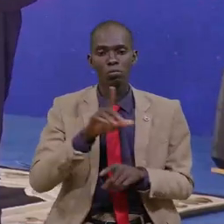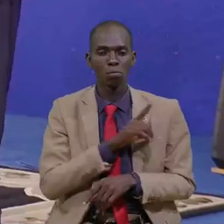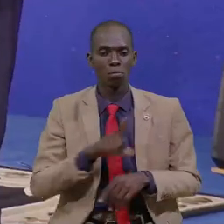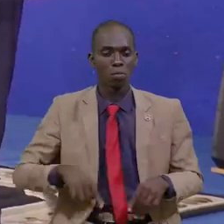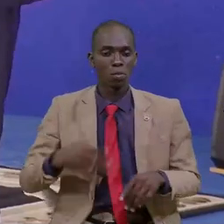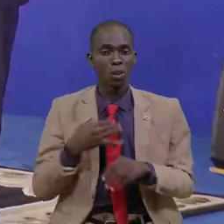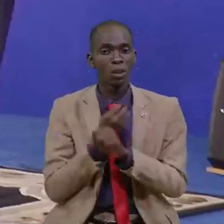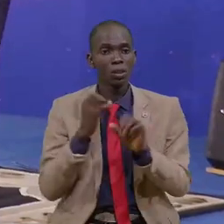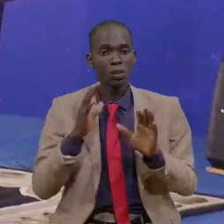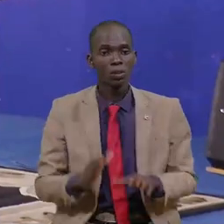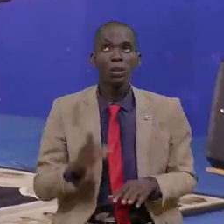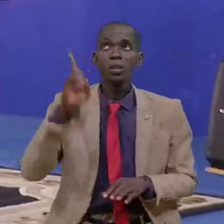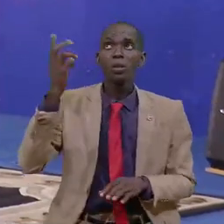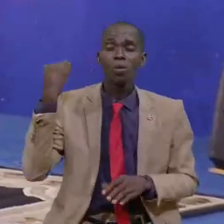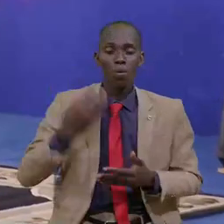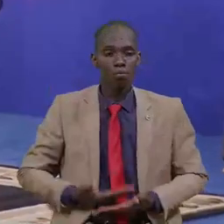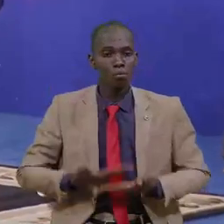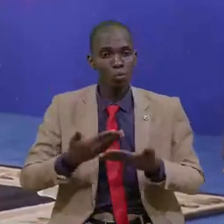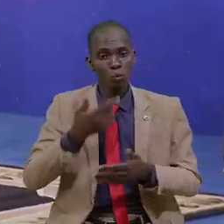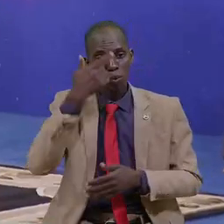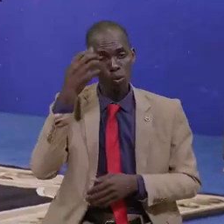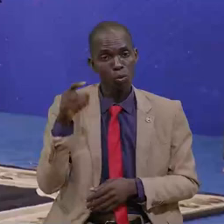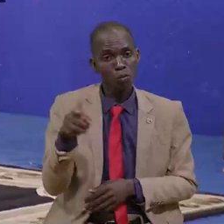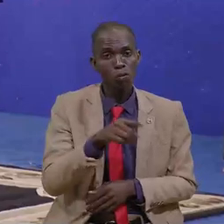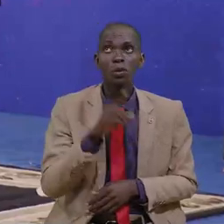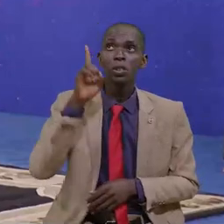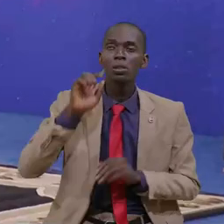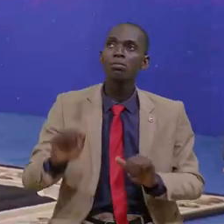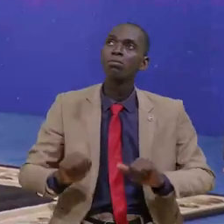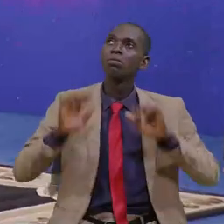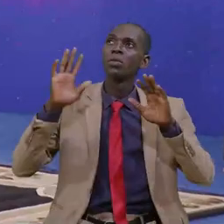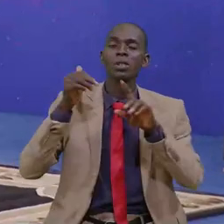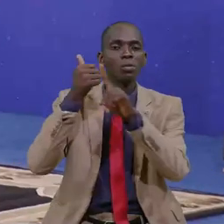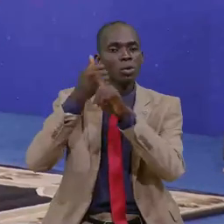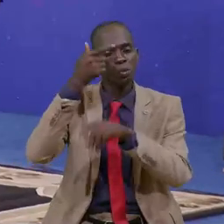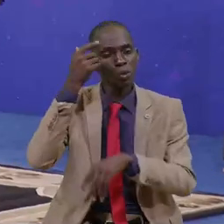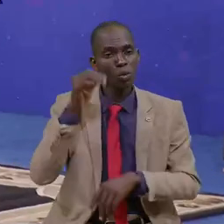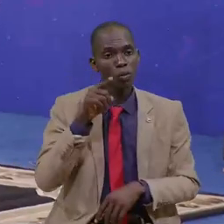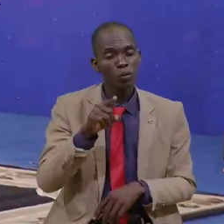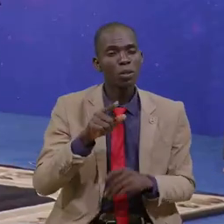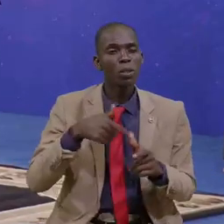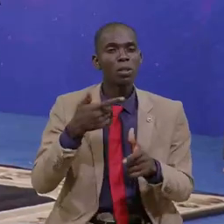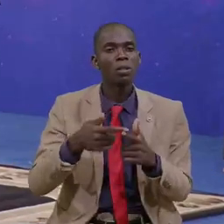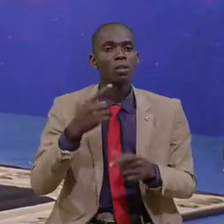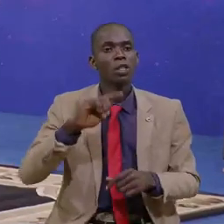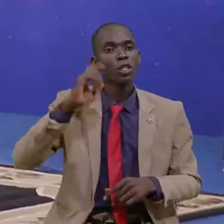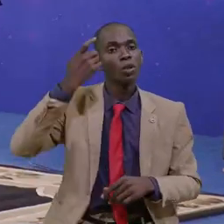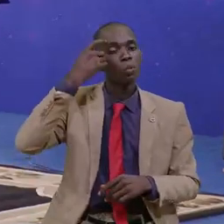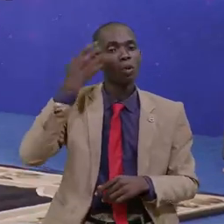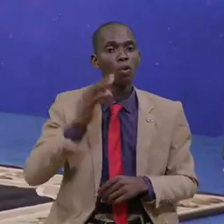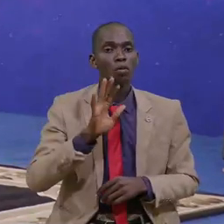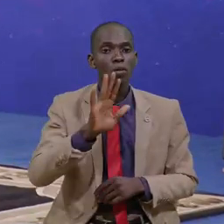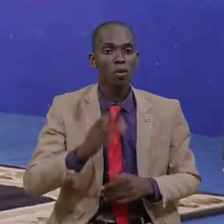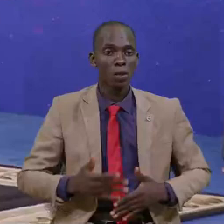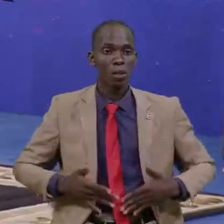Sauveur et Seigneur, il est né à cause de vous, il s'est livré pour vous, alors le gouvernement